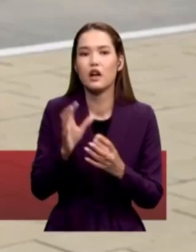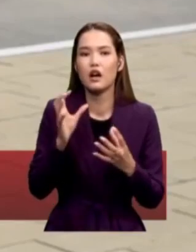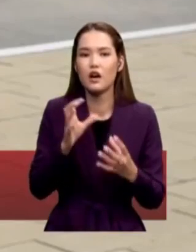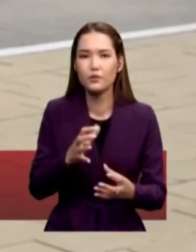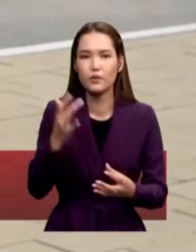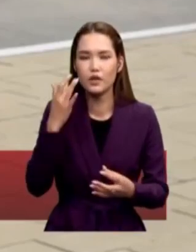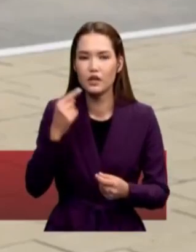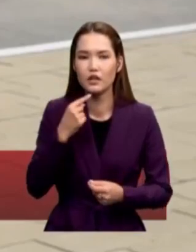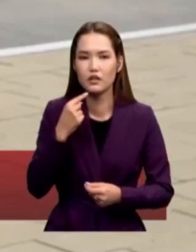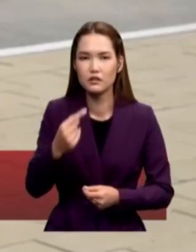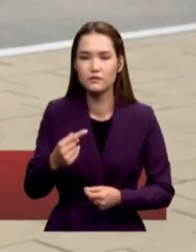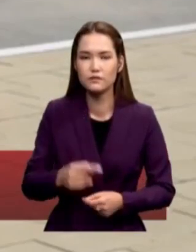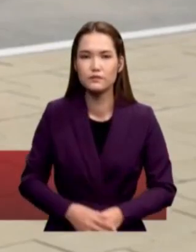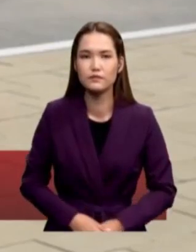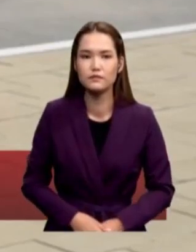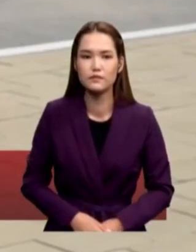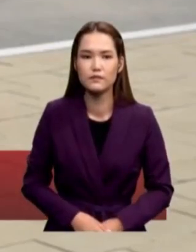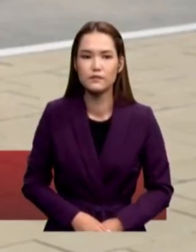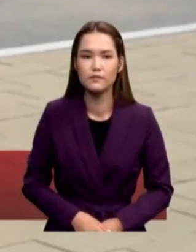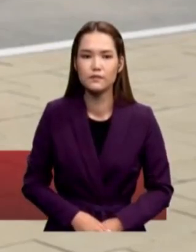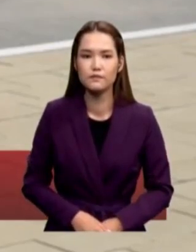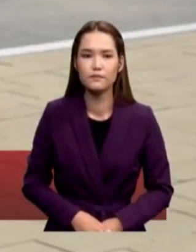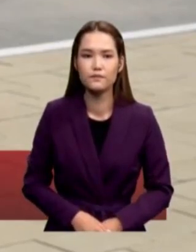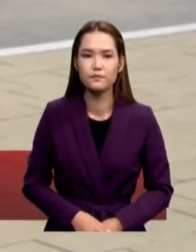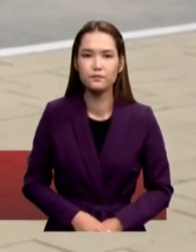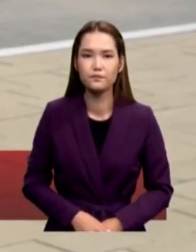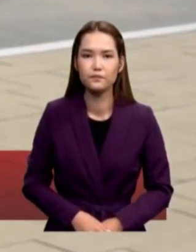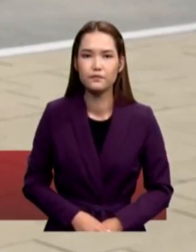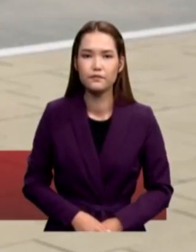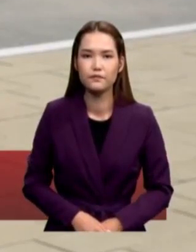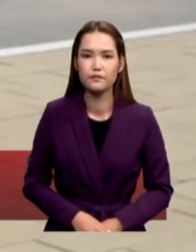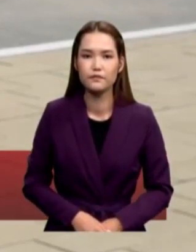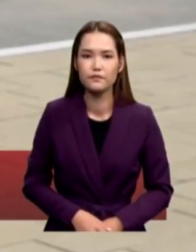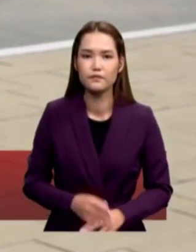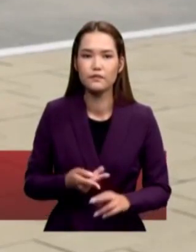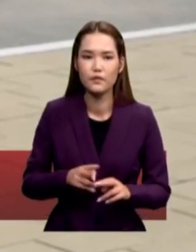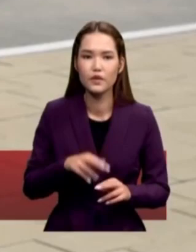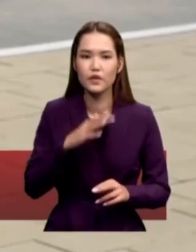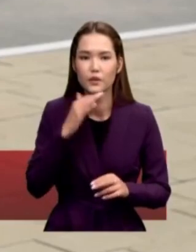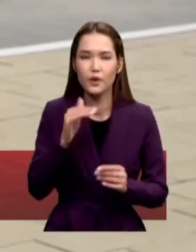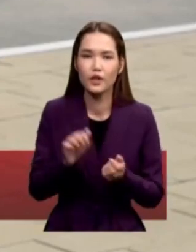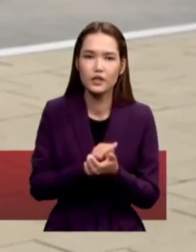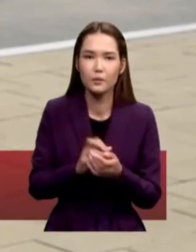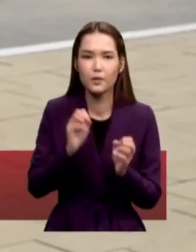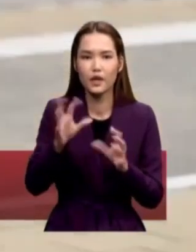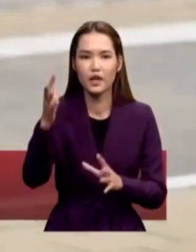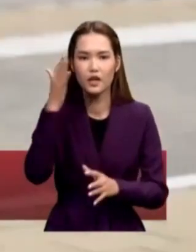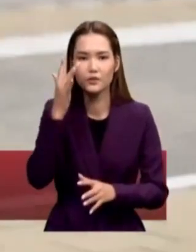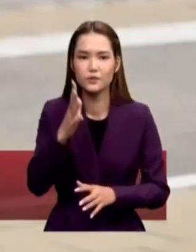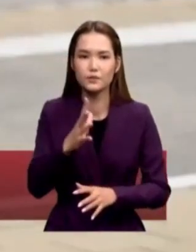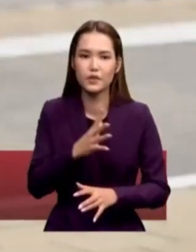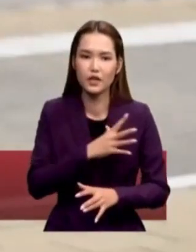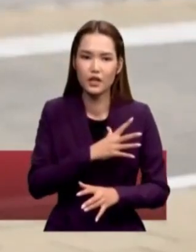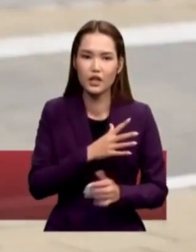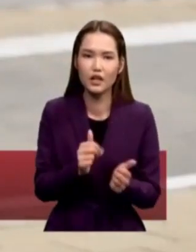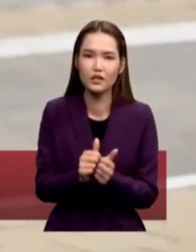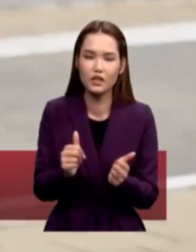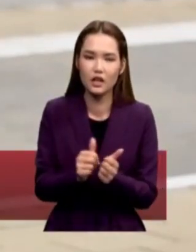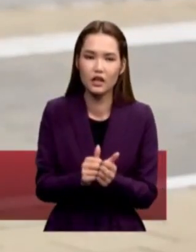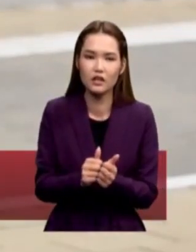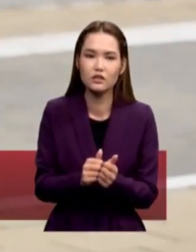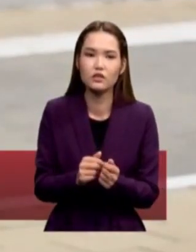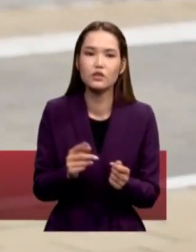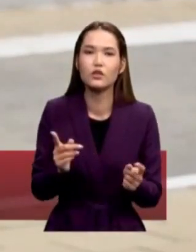бала. Тоғырып қалады. Көп тұрамыз, көп бөтеміз автобусты. Сол береке ашша кел